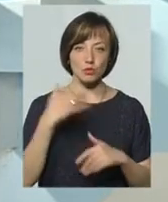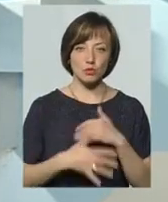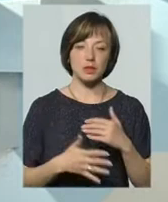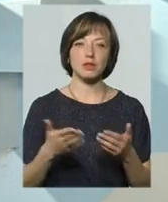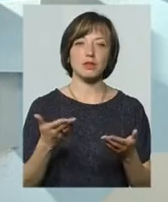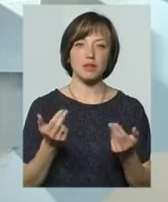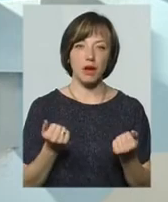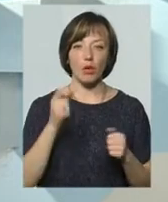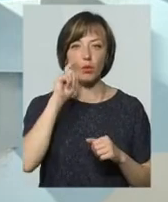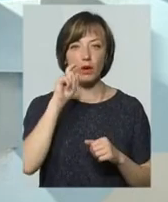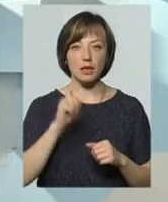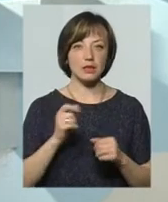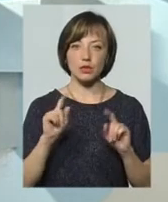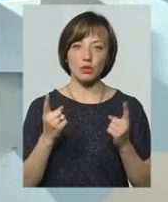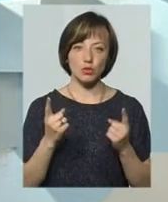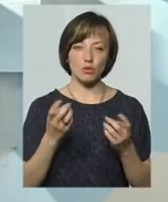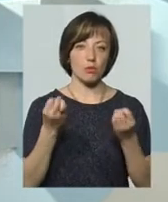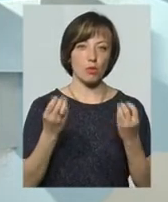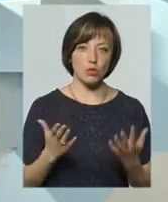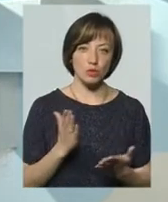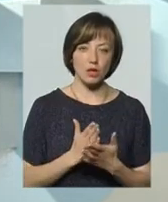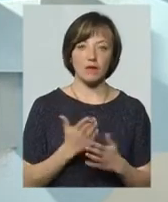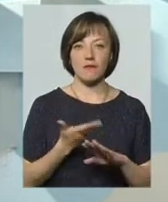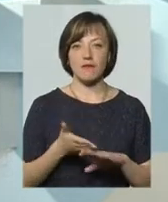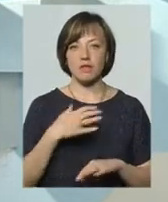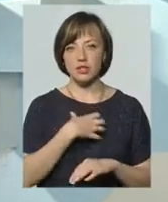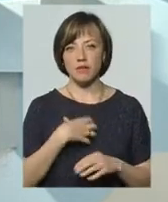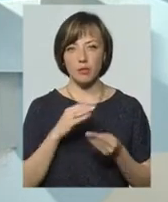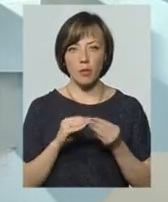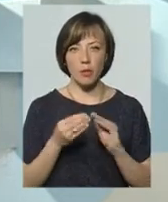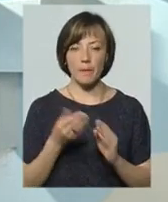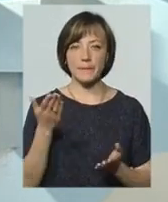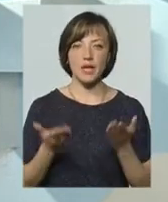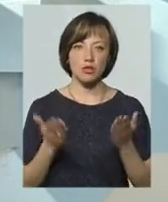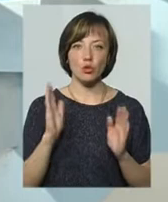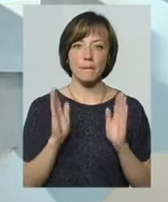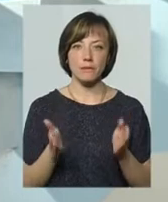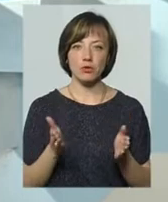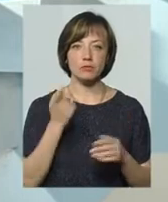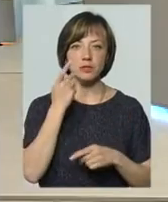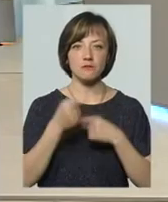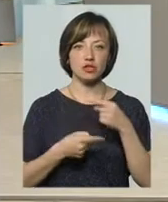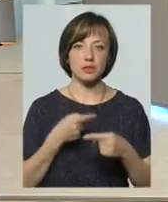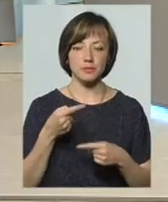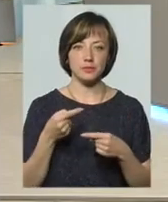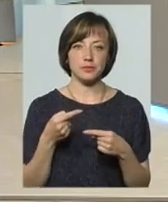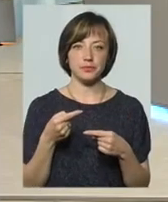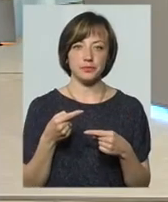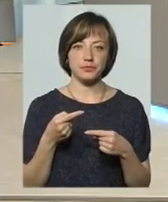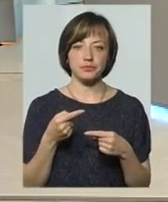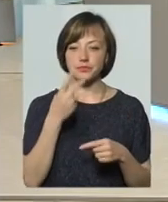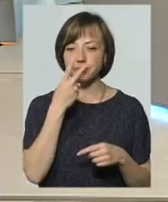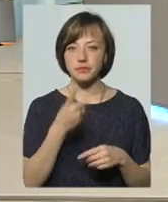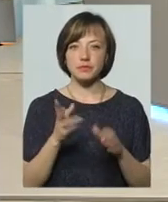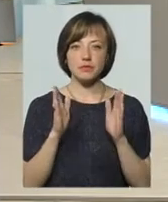нас Україна зараз не дуже все просто, є дуже важливі проблеми, але якщо ми будемо завжди дивитись